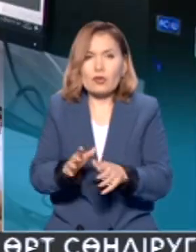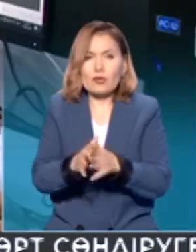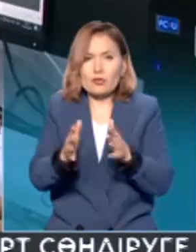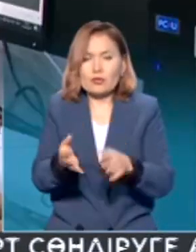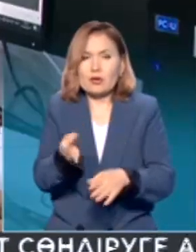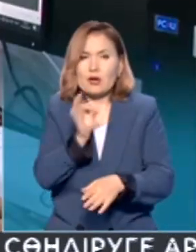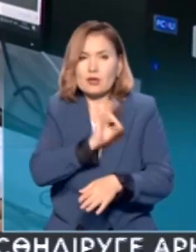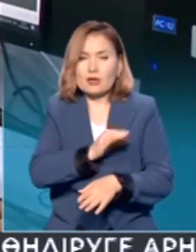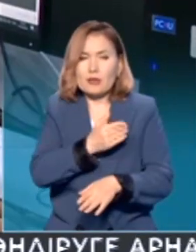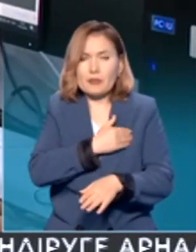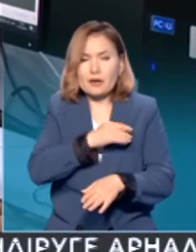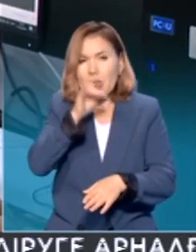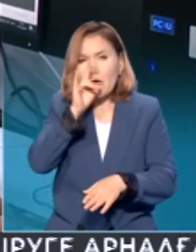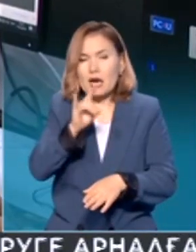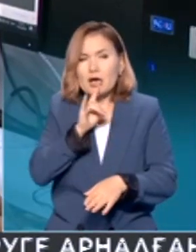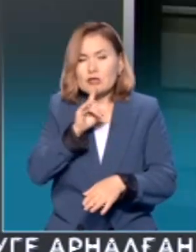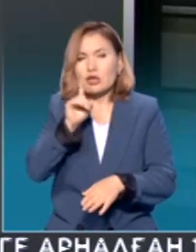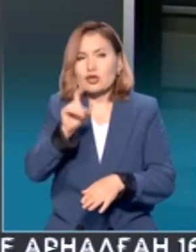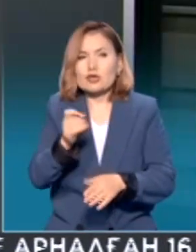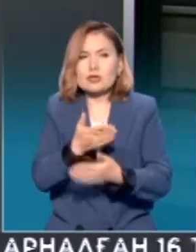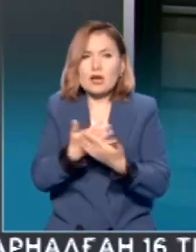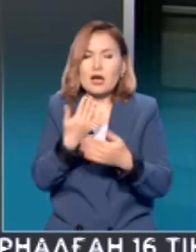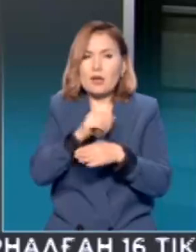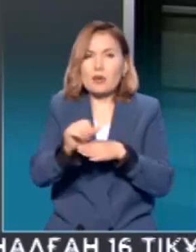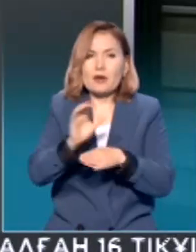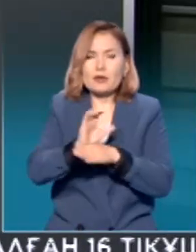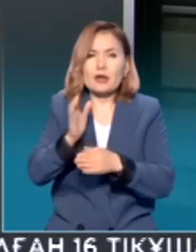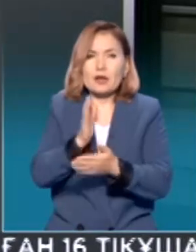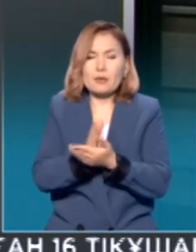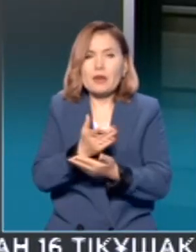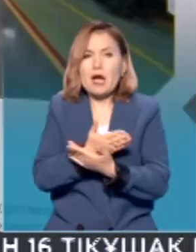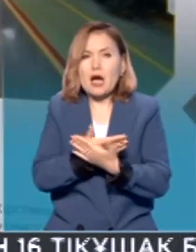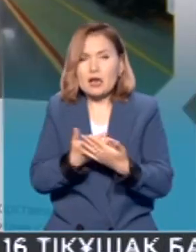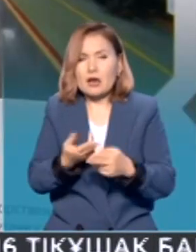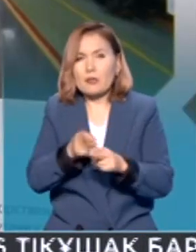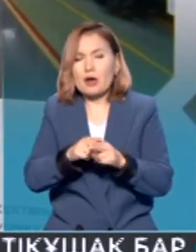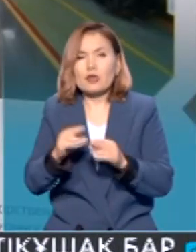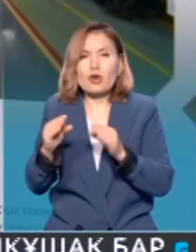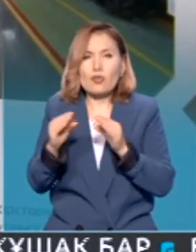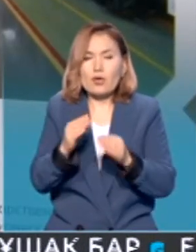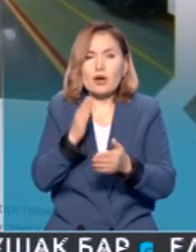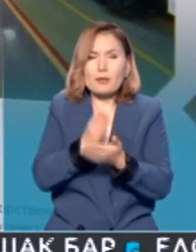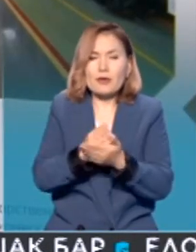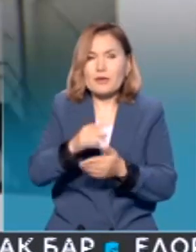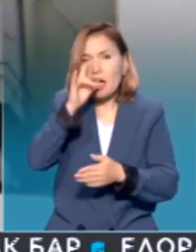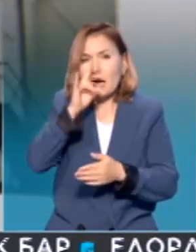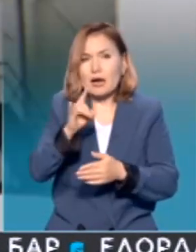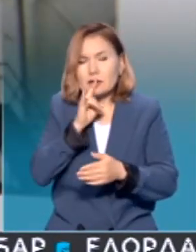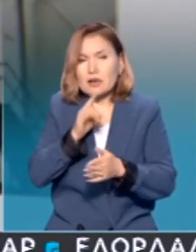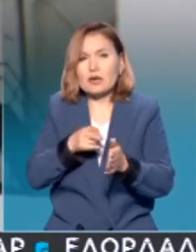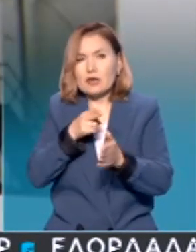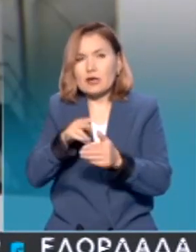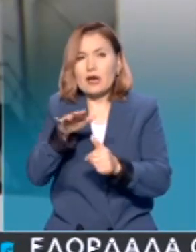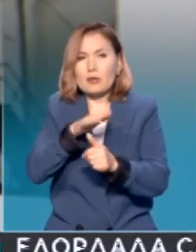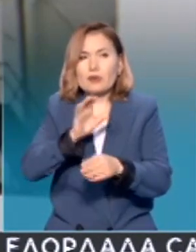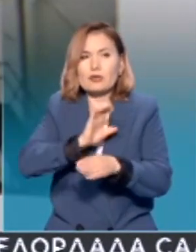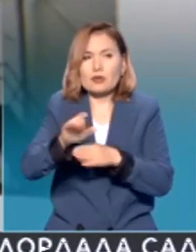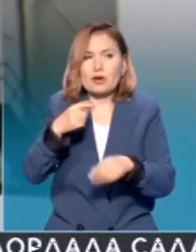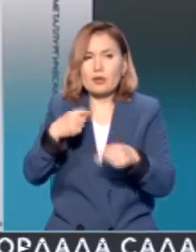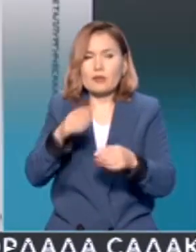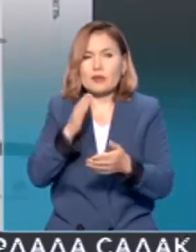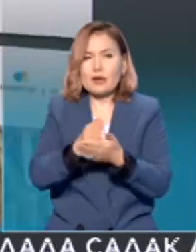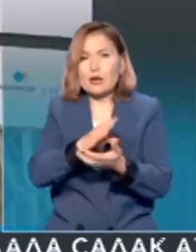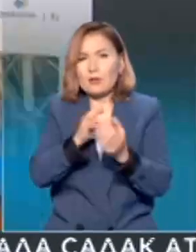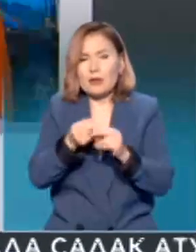алады. Қазақстан қазір 100-ден астам тауар түрін экспорттайды. Оның ішінде түрлі концентраттар, көліктер бар. Тіпті еліміз локомотив пен тікұшақ та сатады екен.